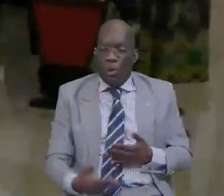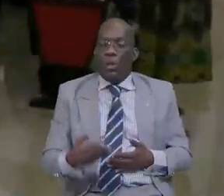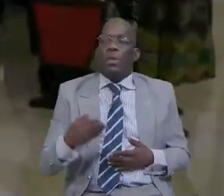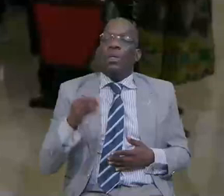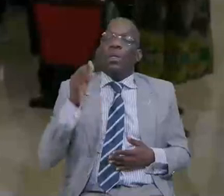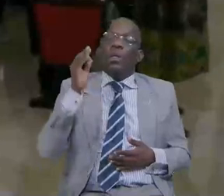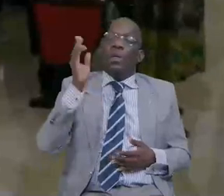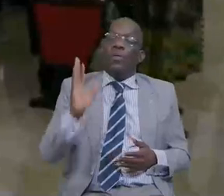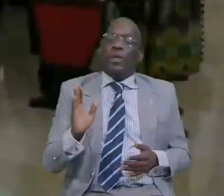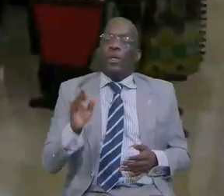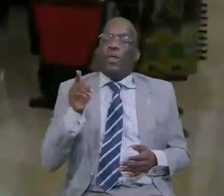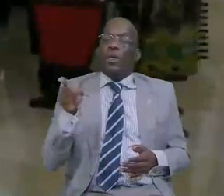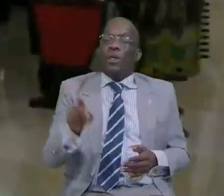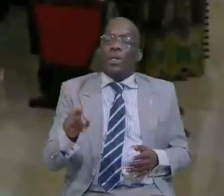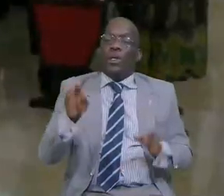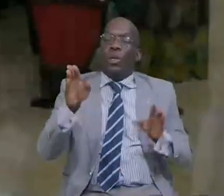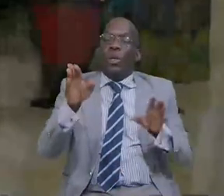Ils ont reçu la parole.